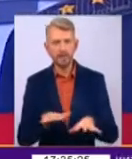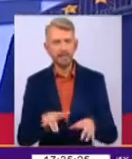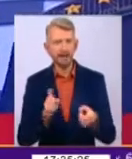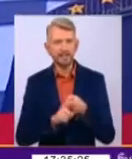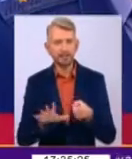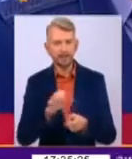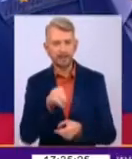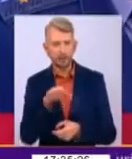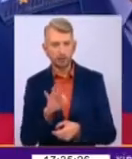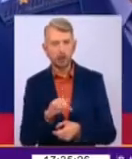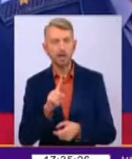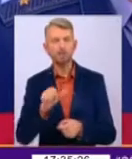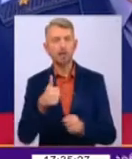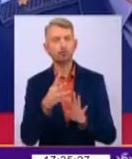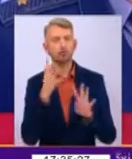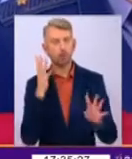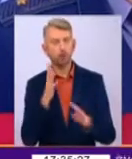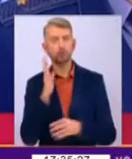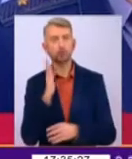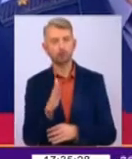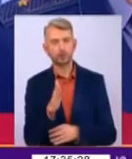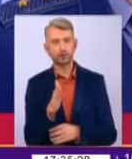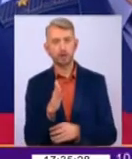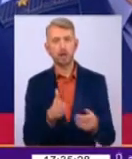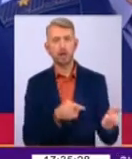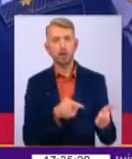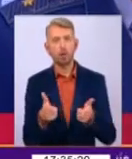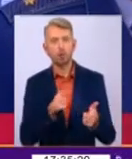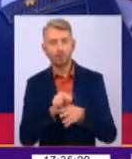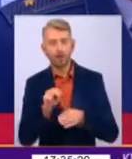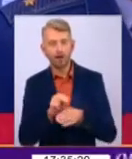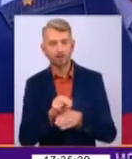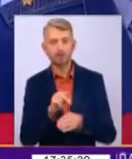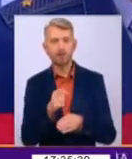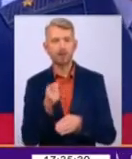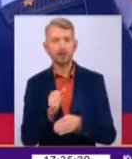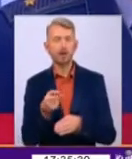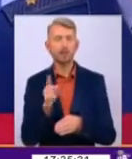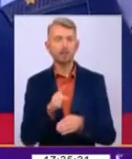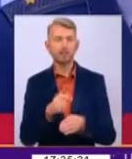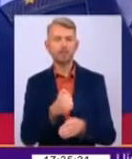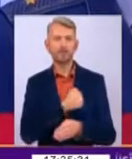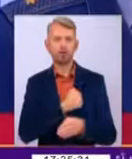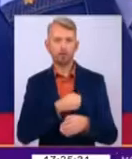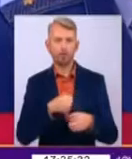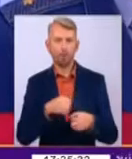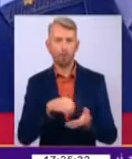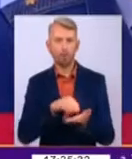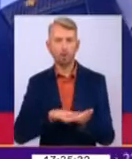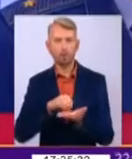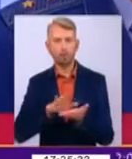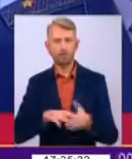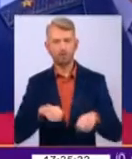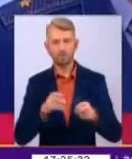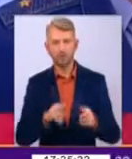зв'язаним з АТО, але в першу чергу будуть готувати, ну, за тими військовими обліковими спеціальностями, які необхідно по